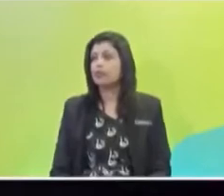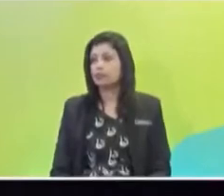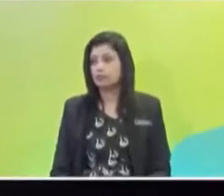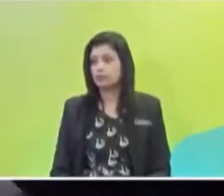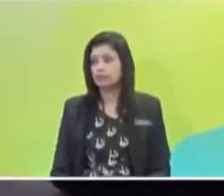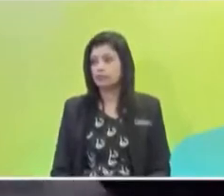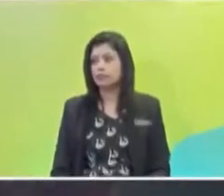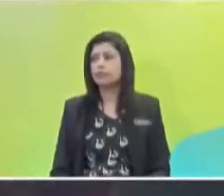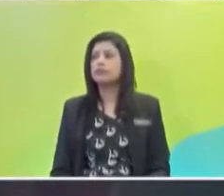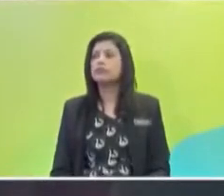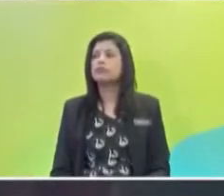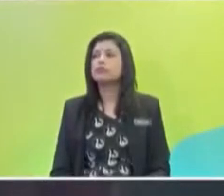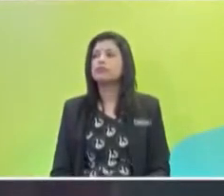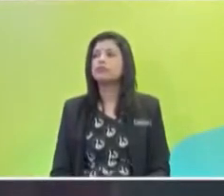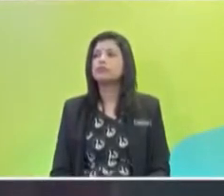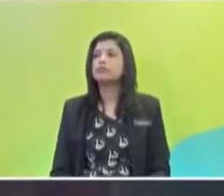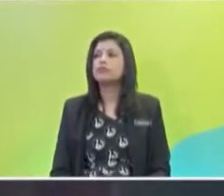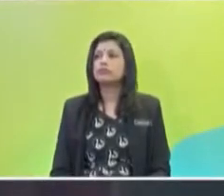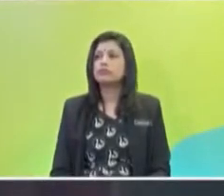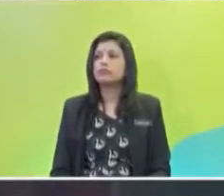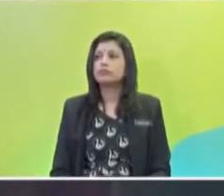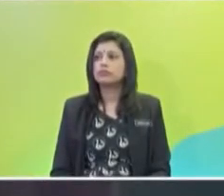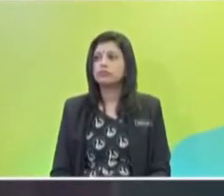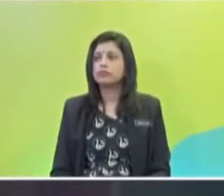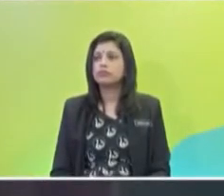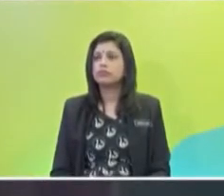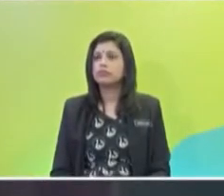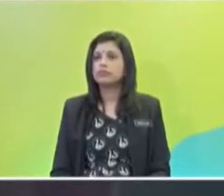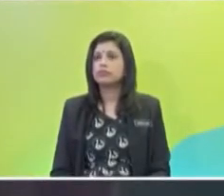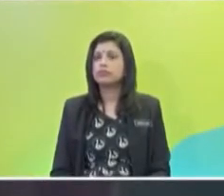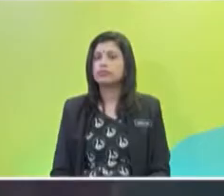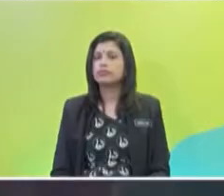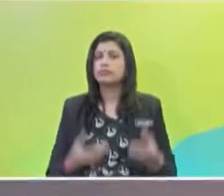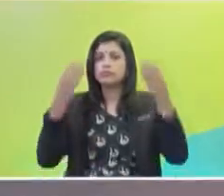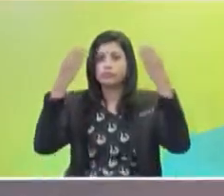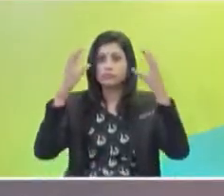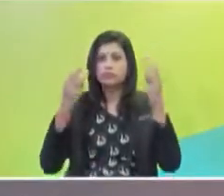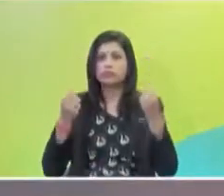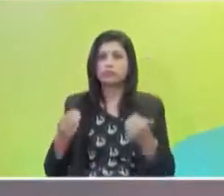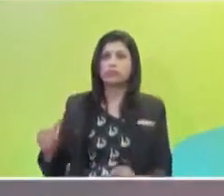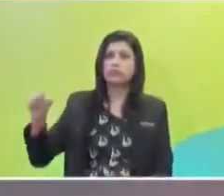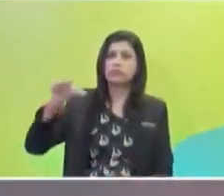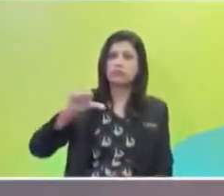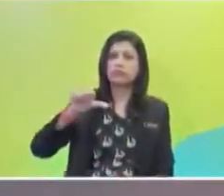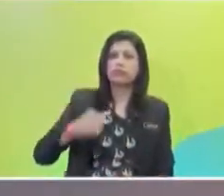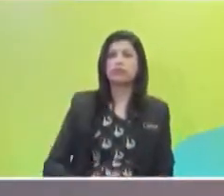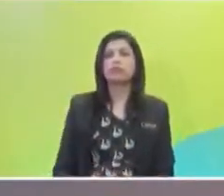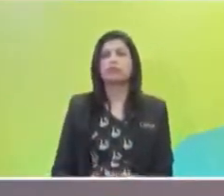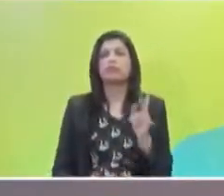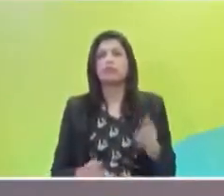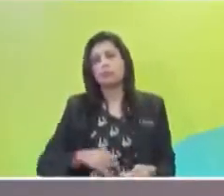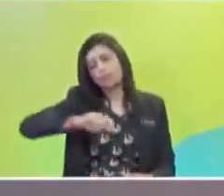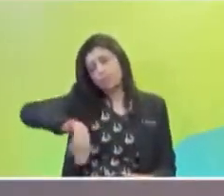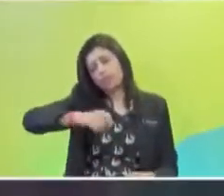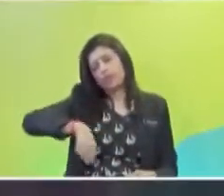tolong gaulkan. Cikgu Alfian akan tuangkan Kalaulah waktu gaul ni cikgu, kita lapar, boleh ke